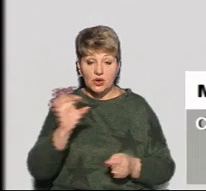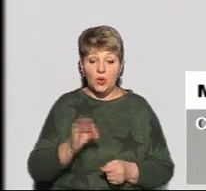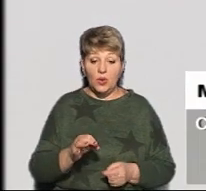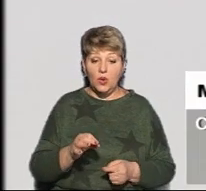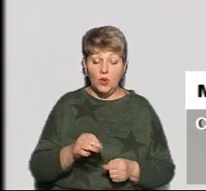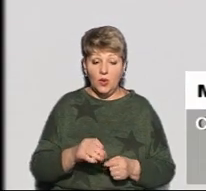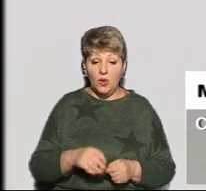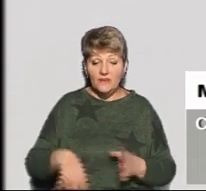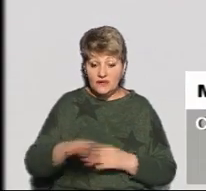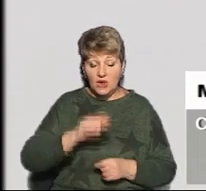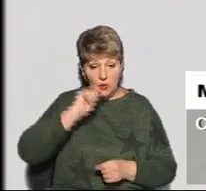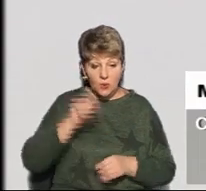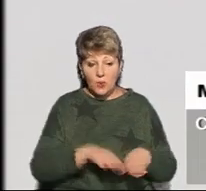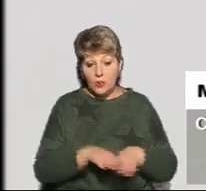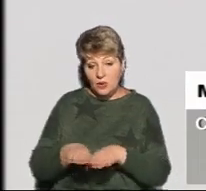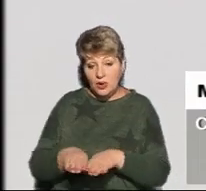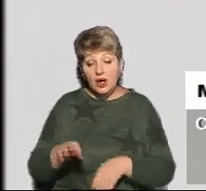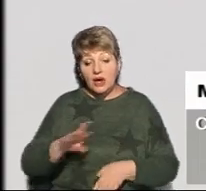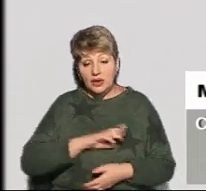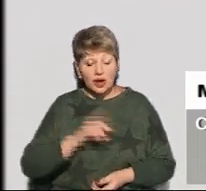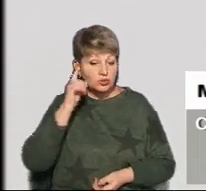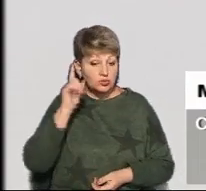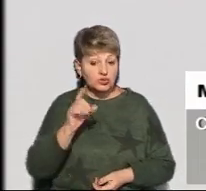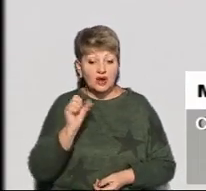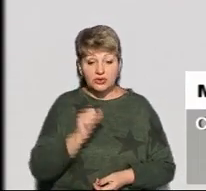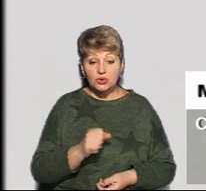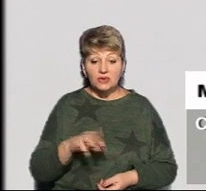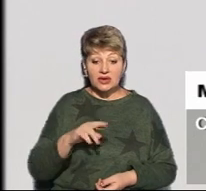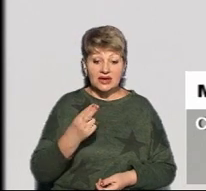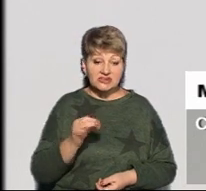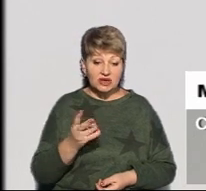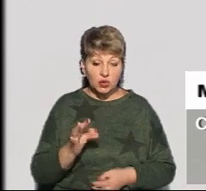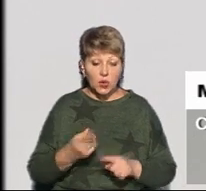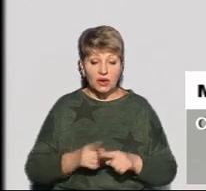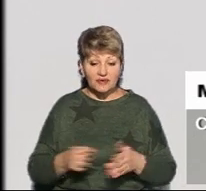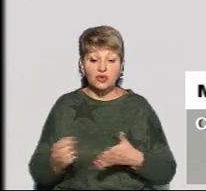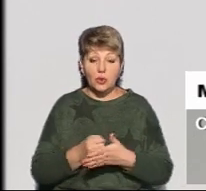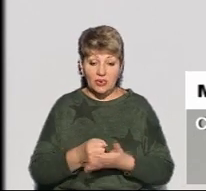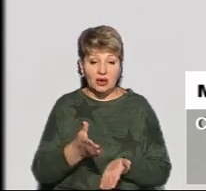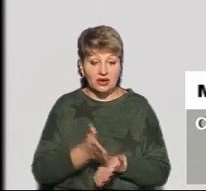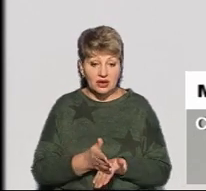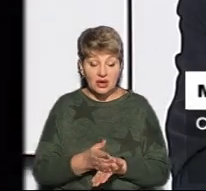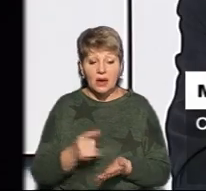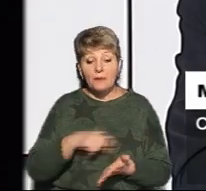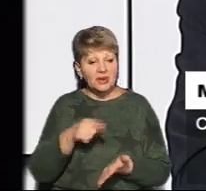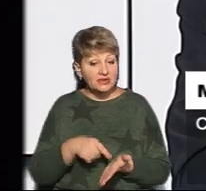що поставивши щось собі за мету, поки що Антон Яценко цього добивається. Тут таке питання,